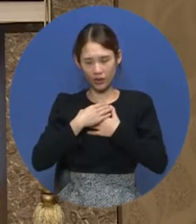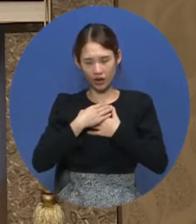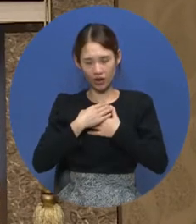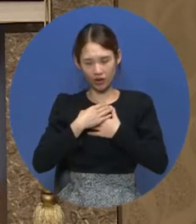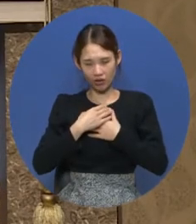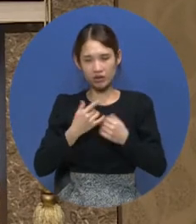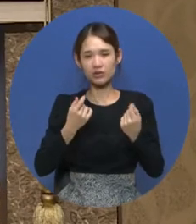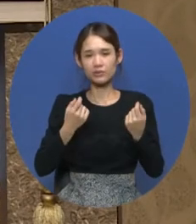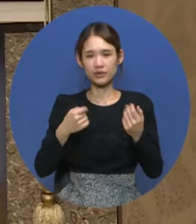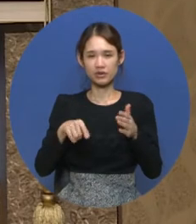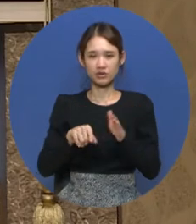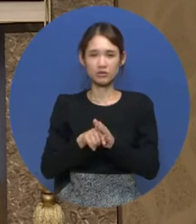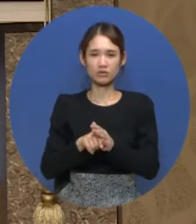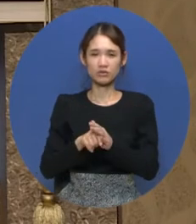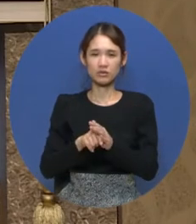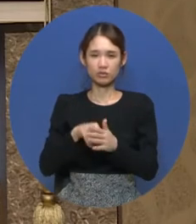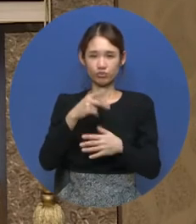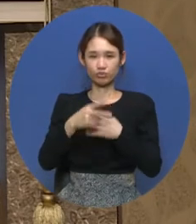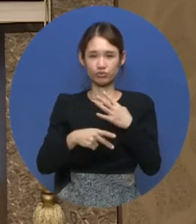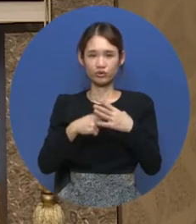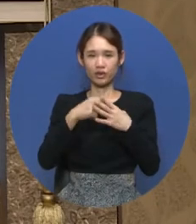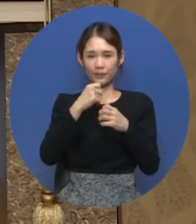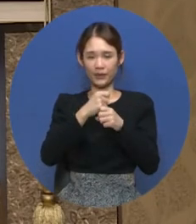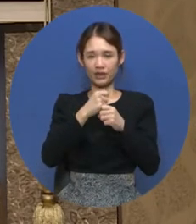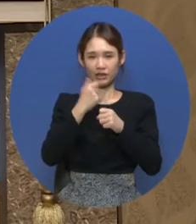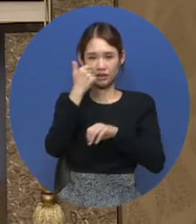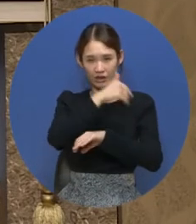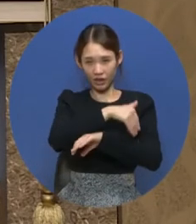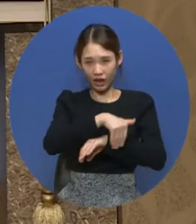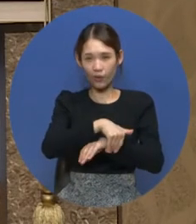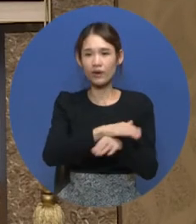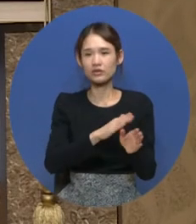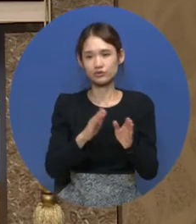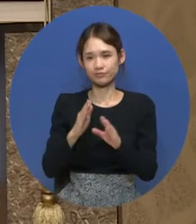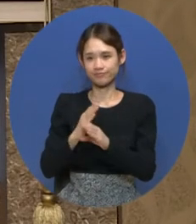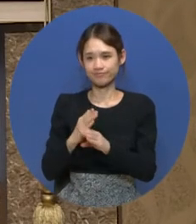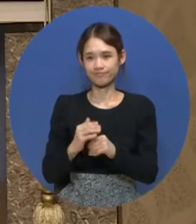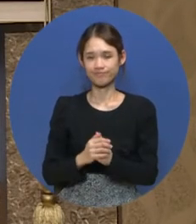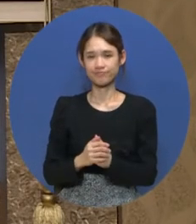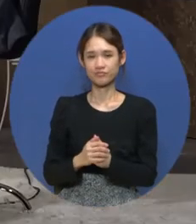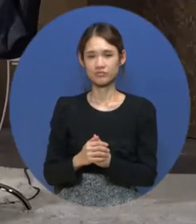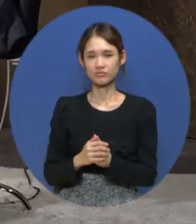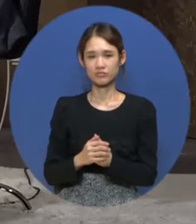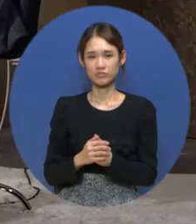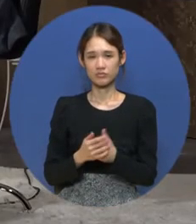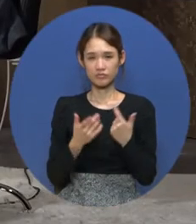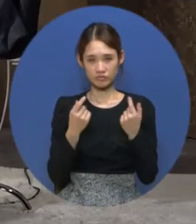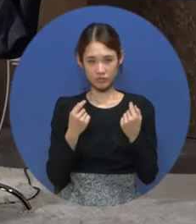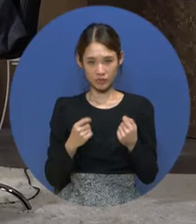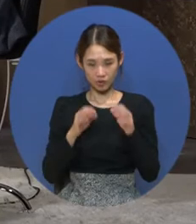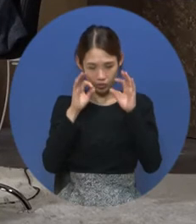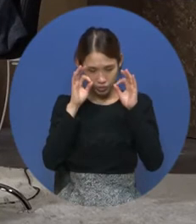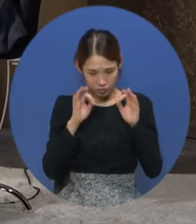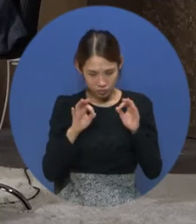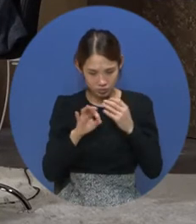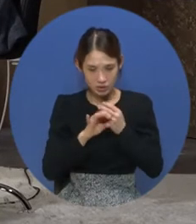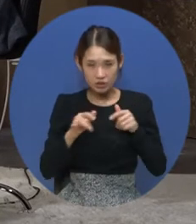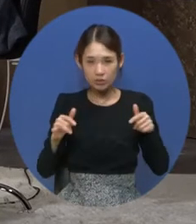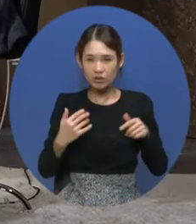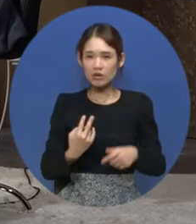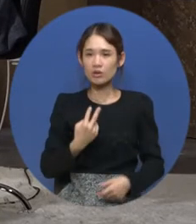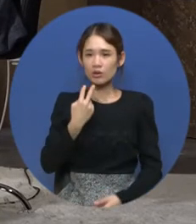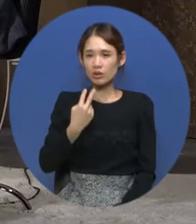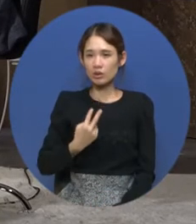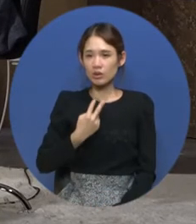것을 위해서 지금 우리가 프로그램을 만들어서 진행할 예정입니다 4 그런것을 보면 은 저희가 본동 이렇게 숨을 쉴